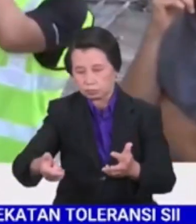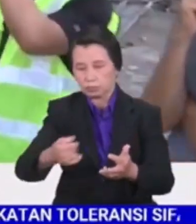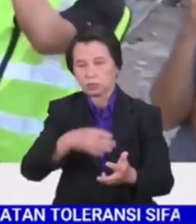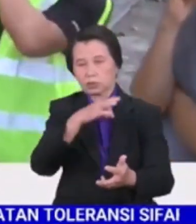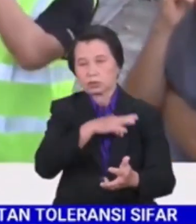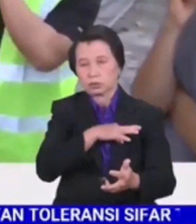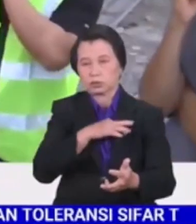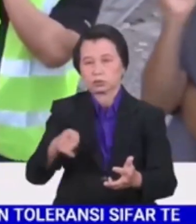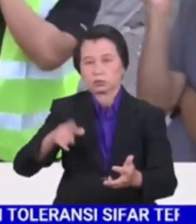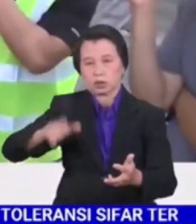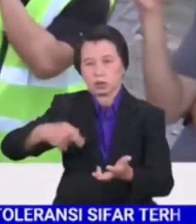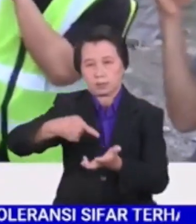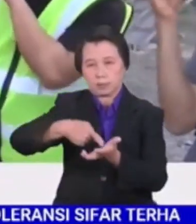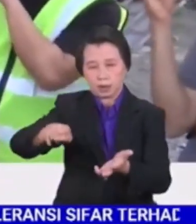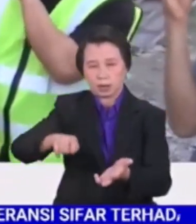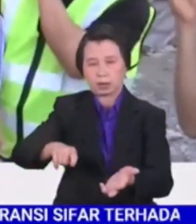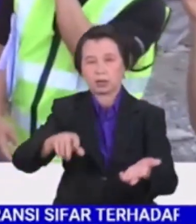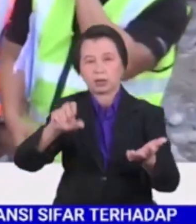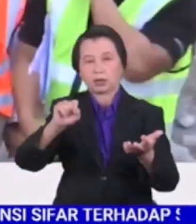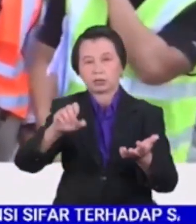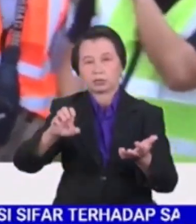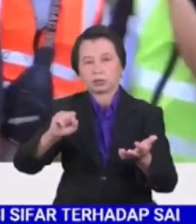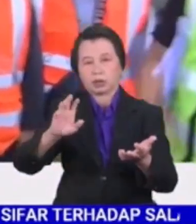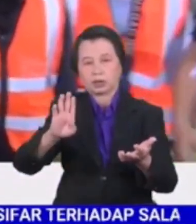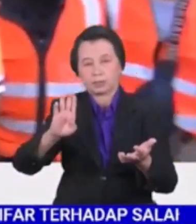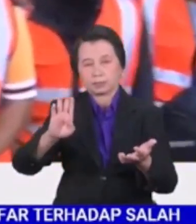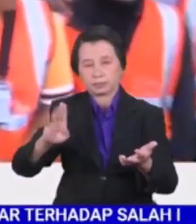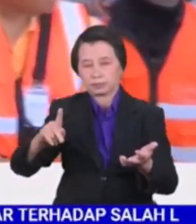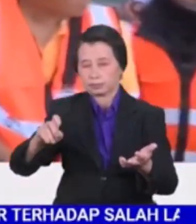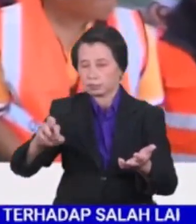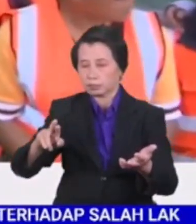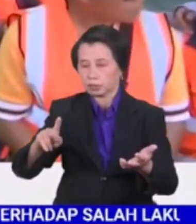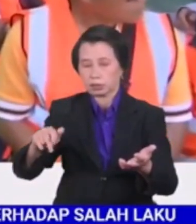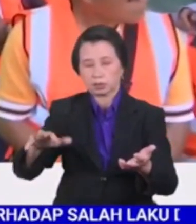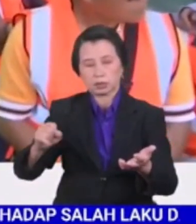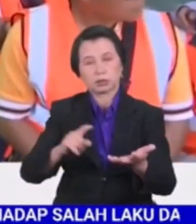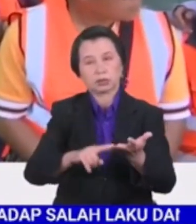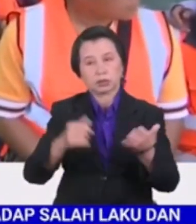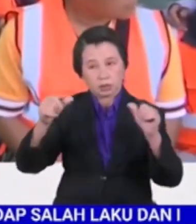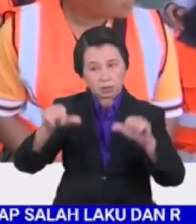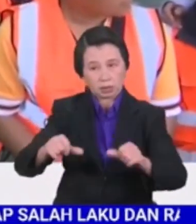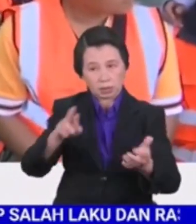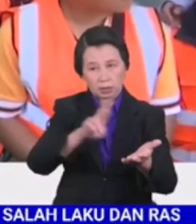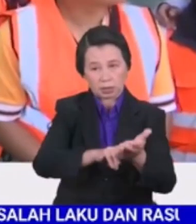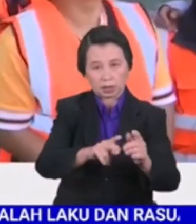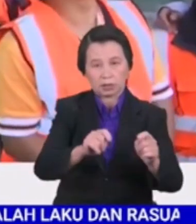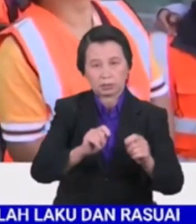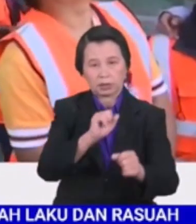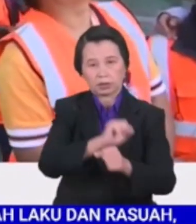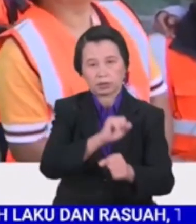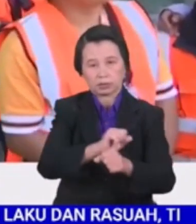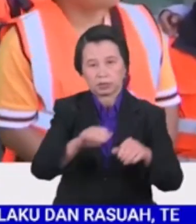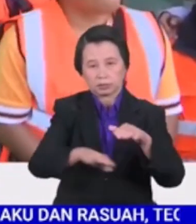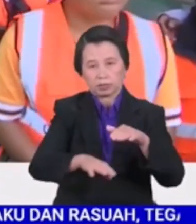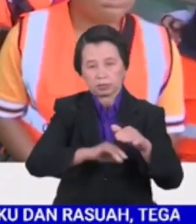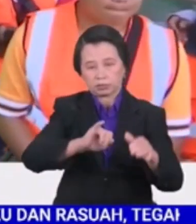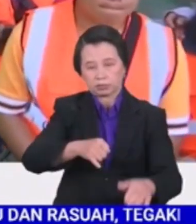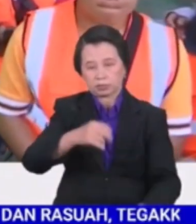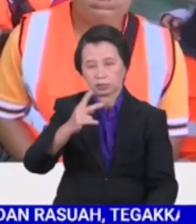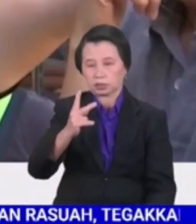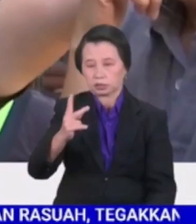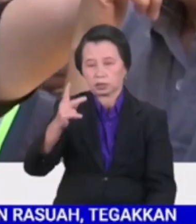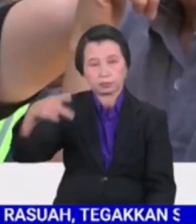dan faedah caruman lewat bayar fclb purc serta gagal mendaftar tempat kerja di bawah jeketi